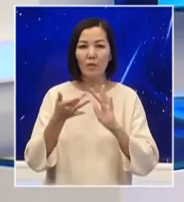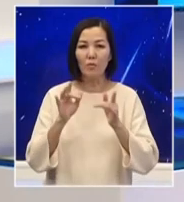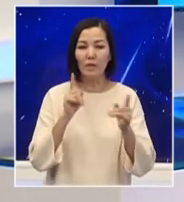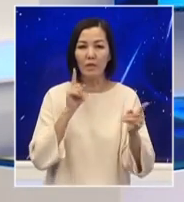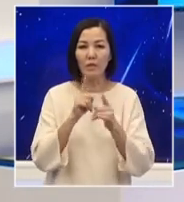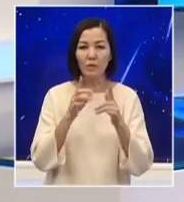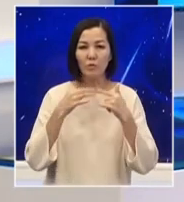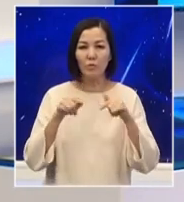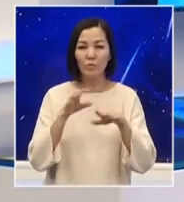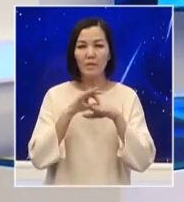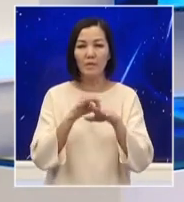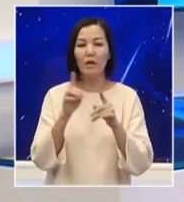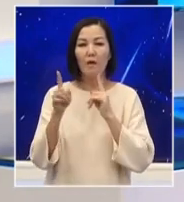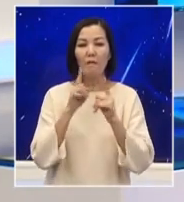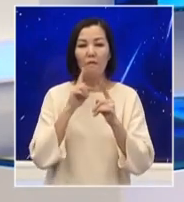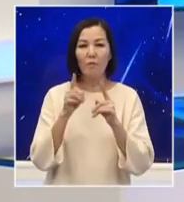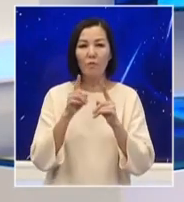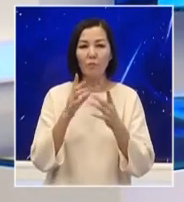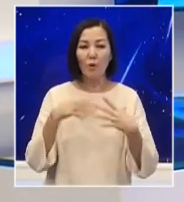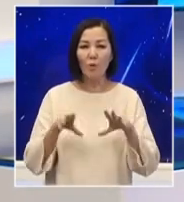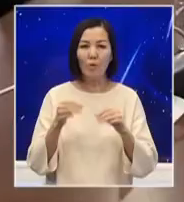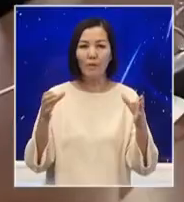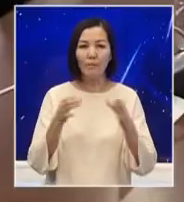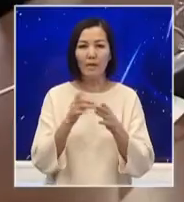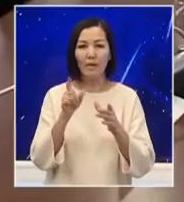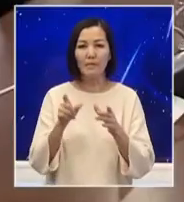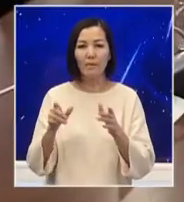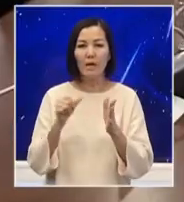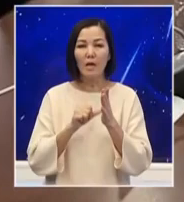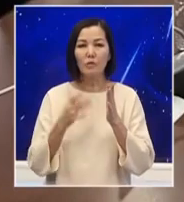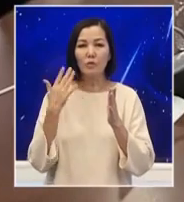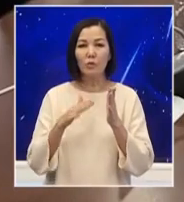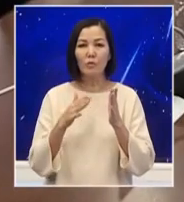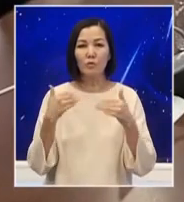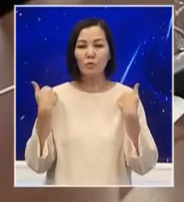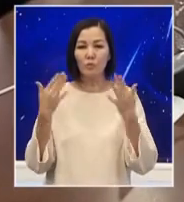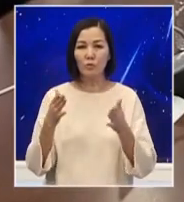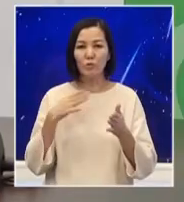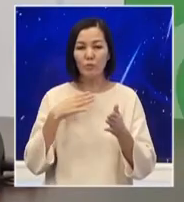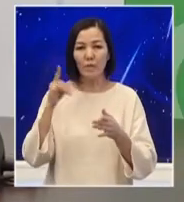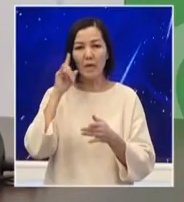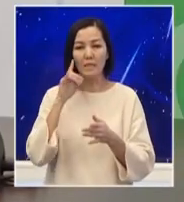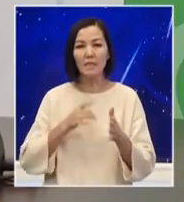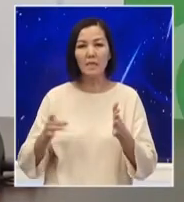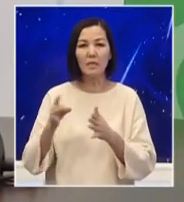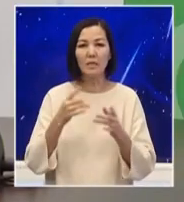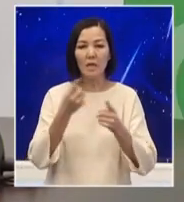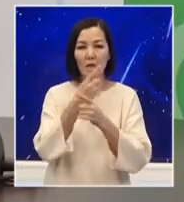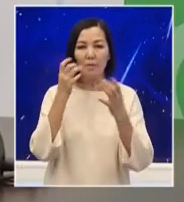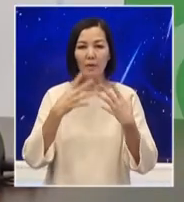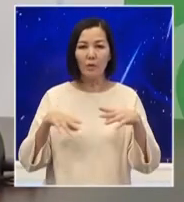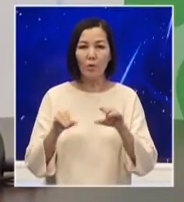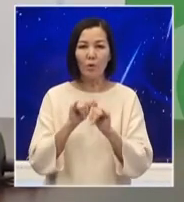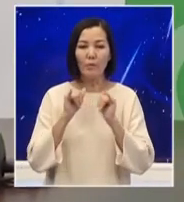кездесу ұйымдастырылған. Форумда қоғамдық бірлестіктер мен азаматтардан 650-ге жуық ұсыныс түсіпті. Қазақстан Республикасы ақпарат